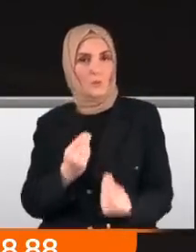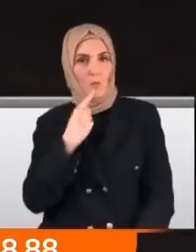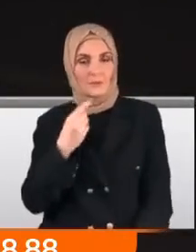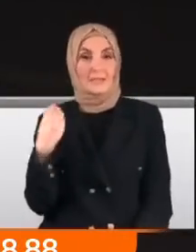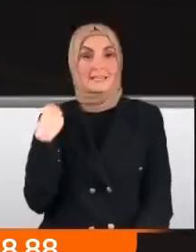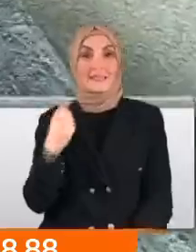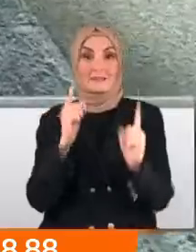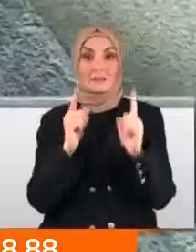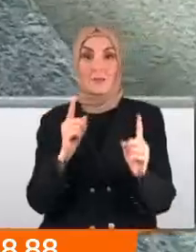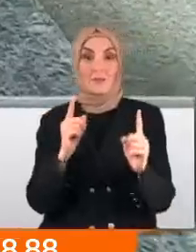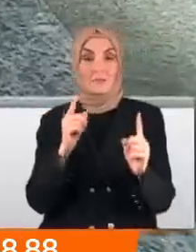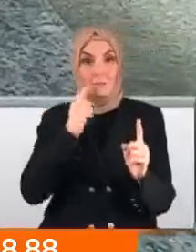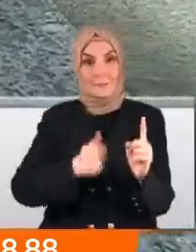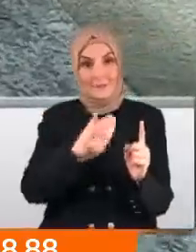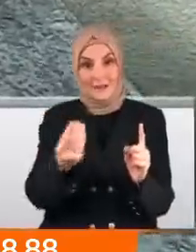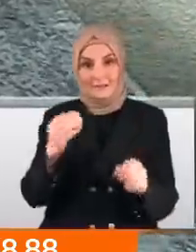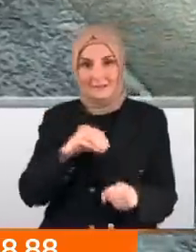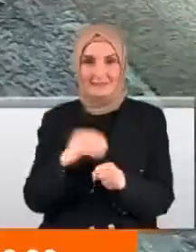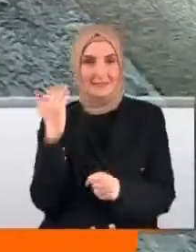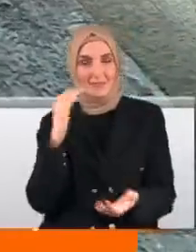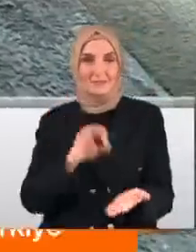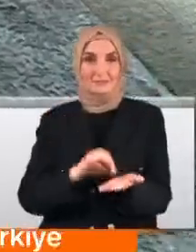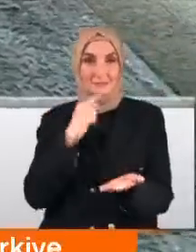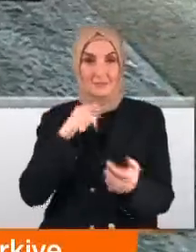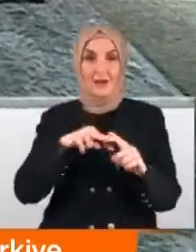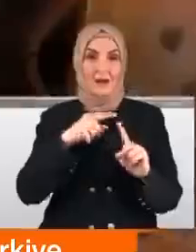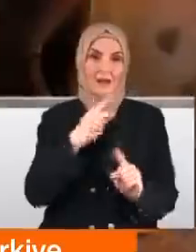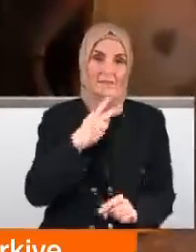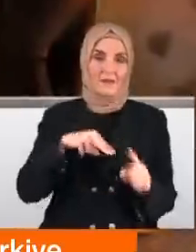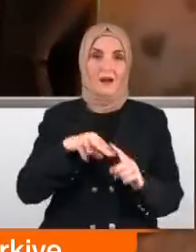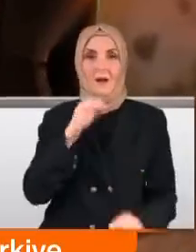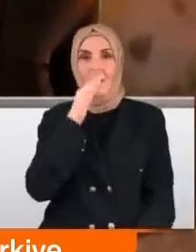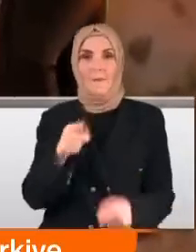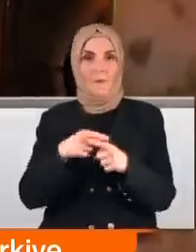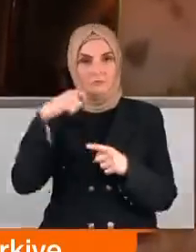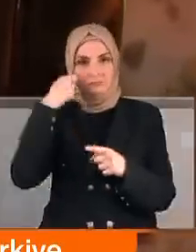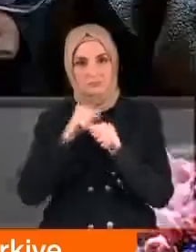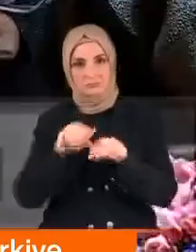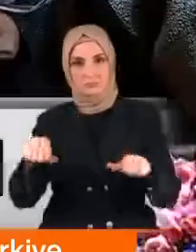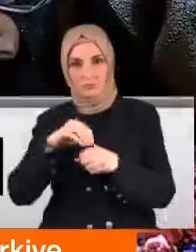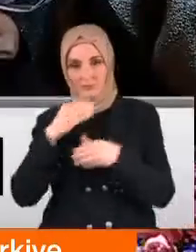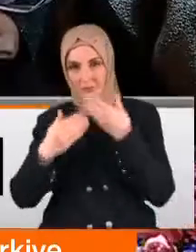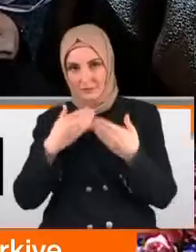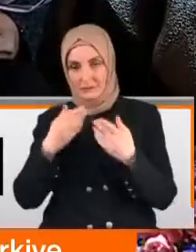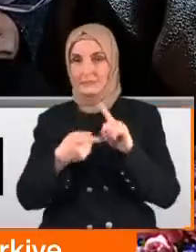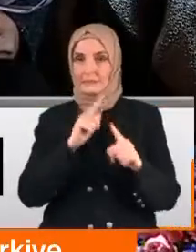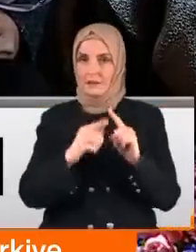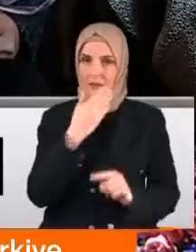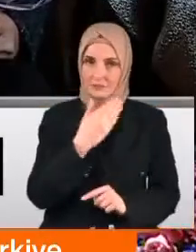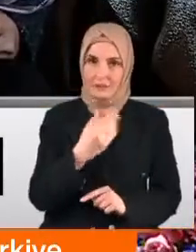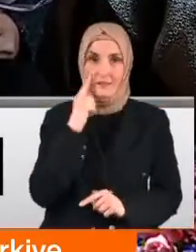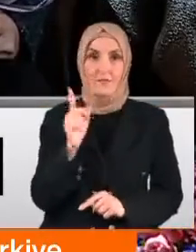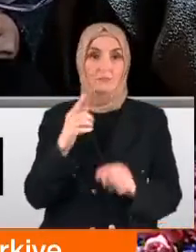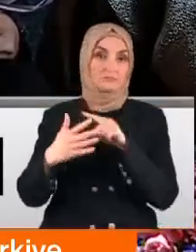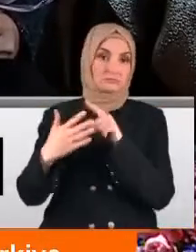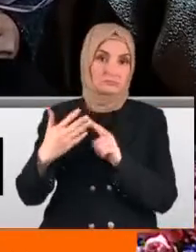için ipuçlarını ATV A Haber ortak canlı yayınında verdi. Siyasetten bürokrasiye, iş dünyasından